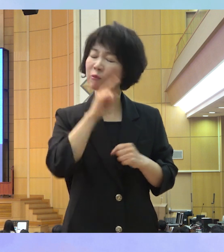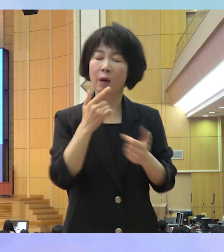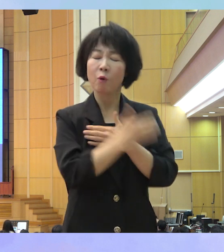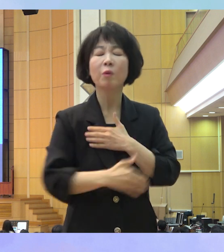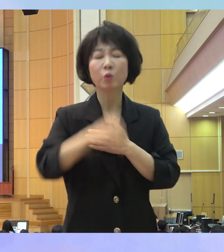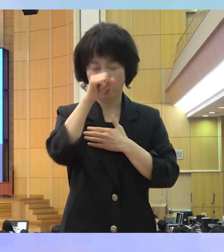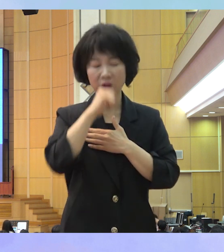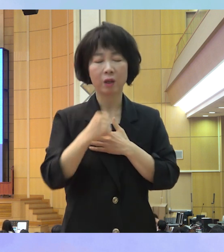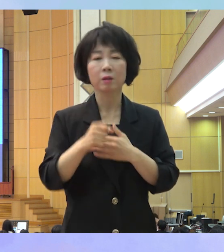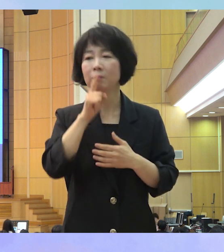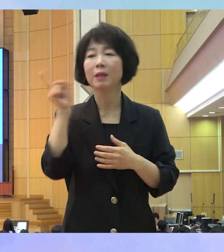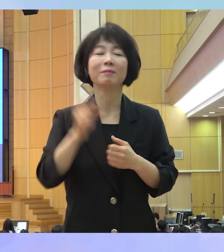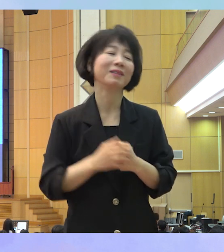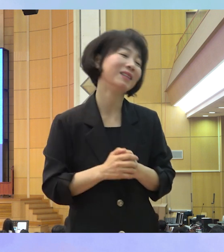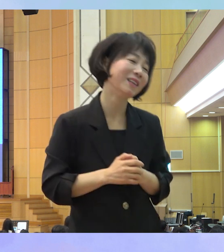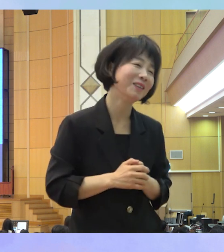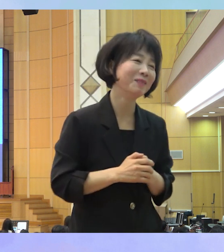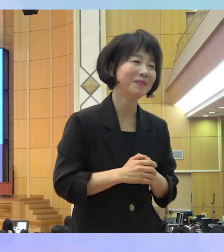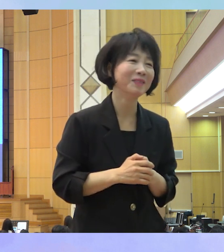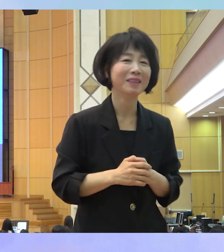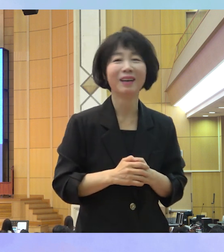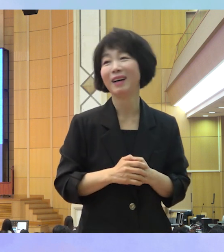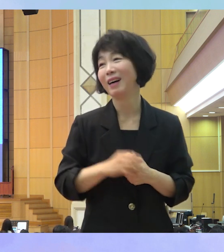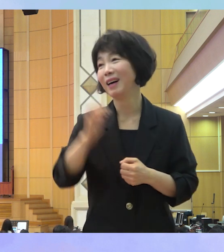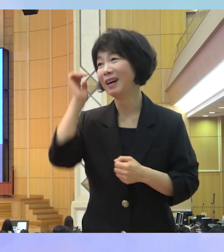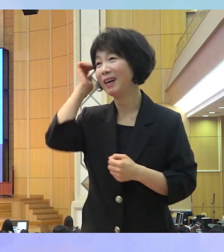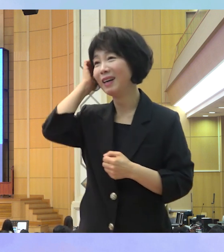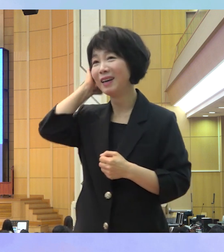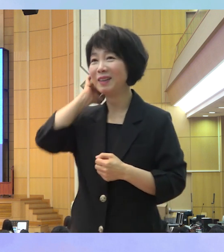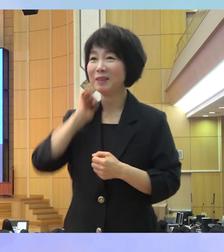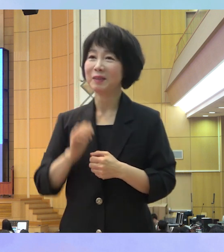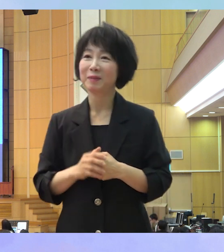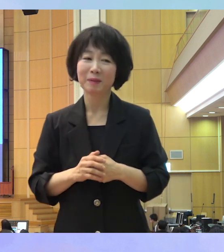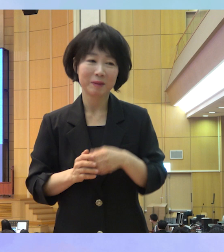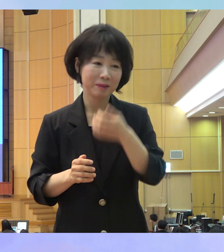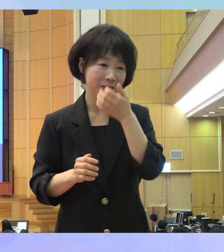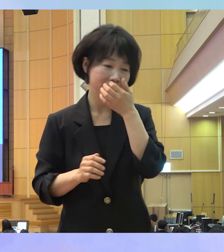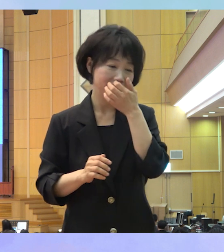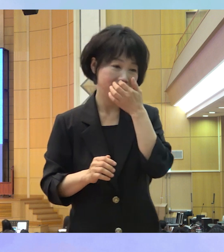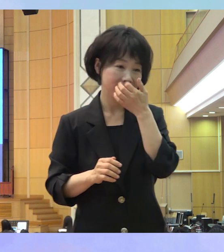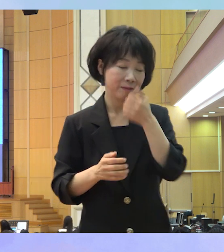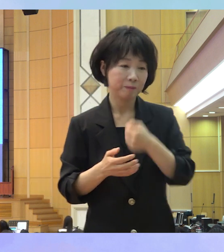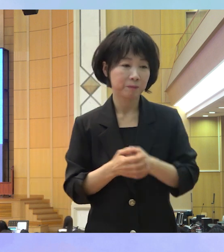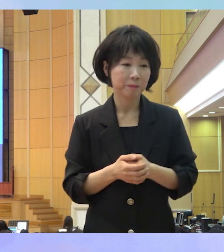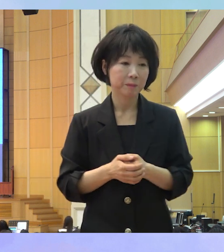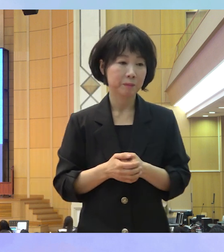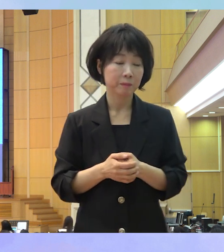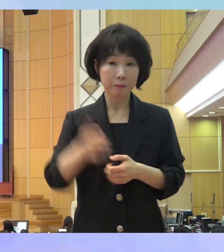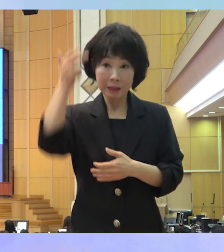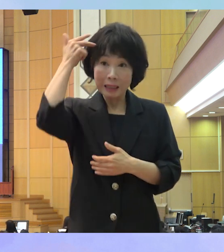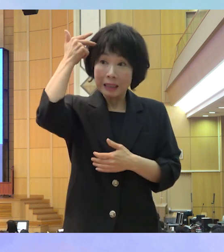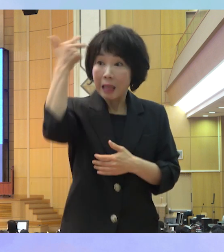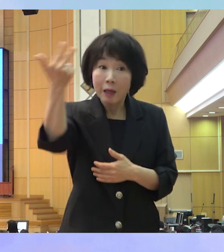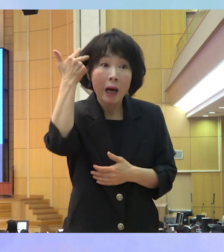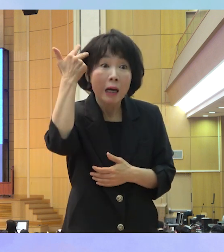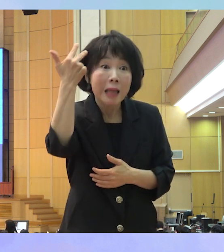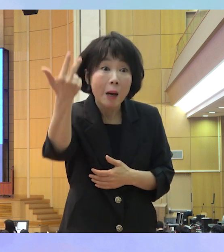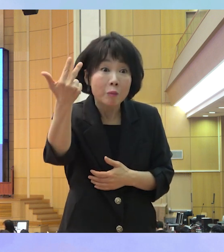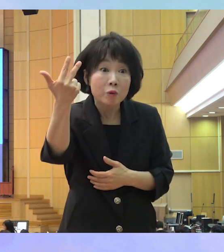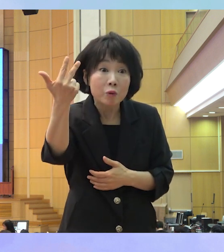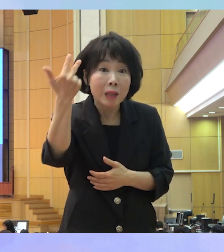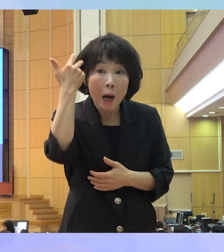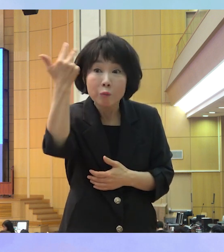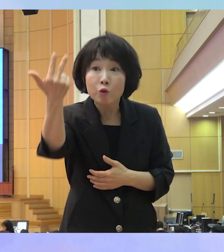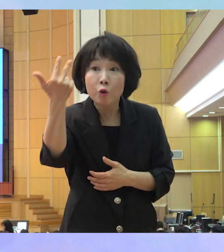분들 주시거나 그러면 돼요. 다음 주일은 창립 40주년 기념 주일 예배로 드립니다.